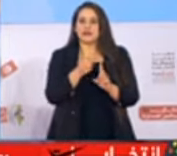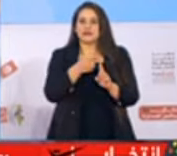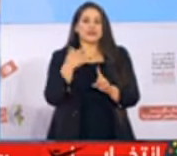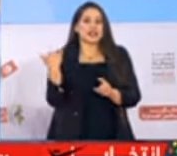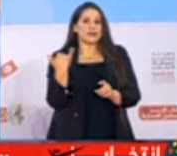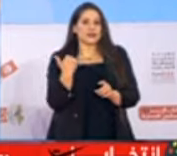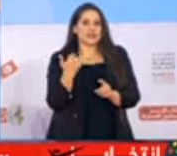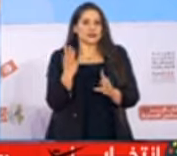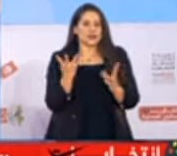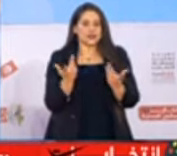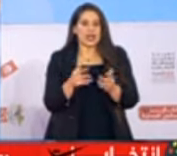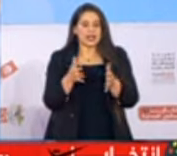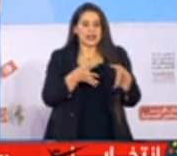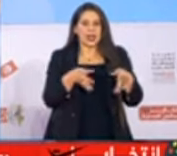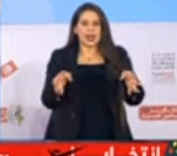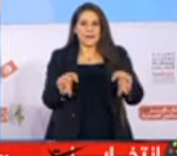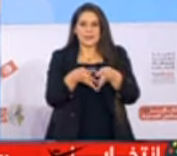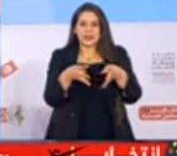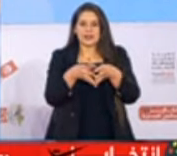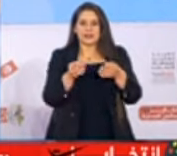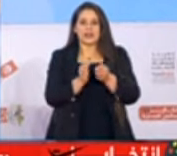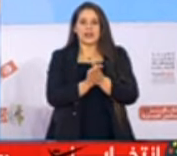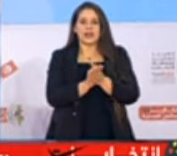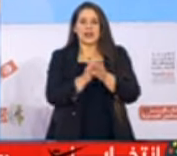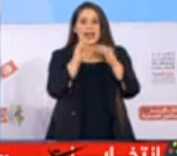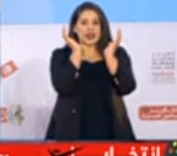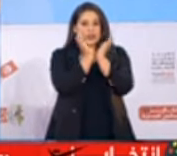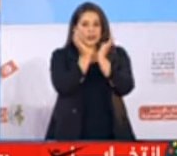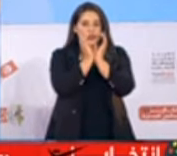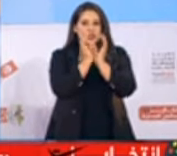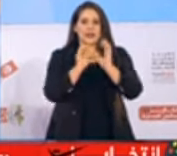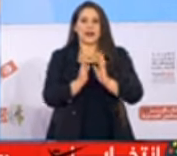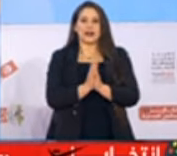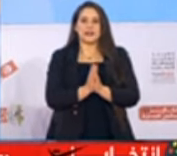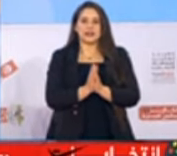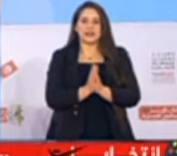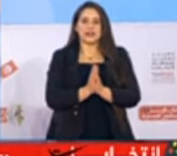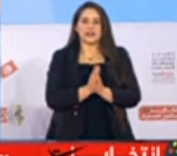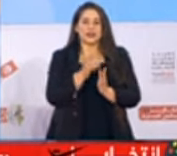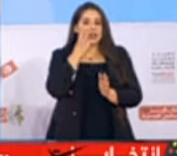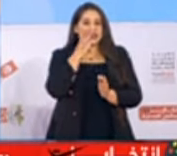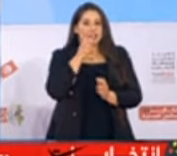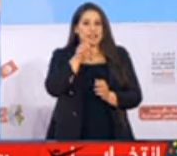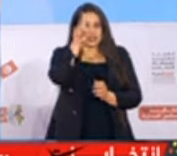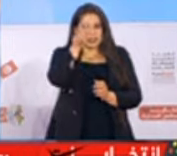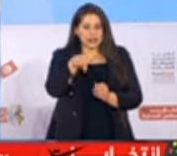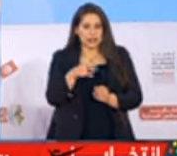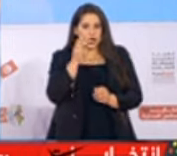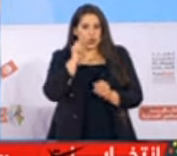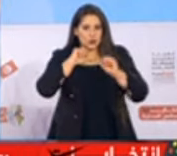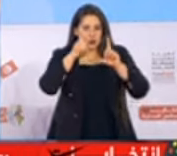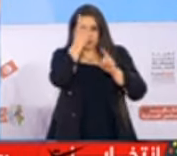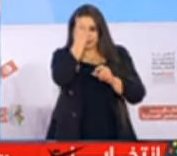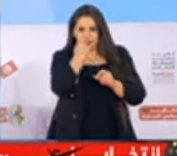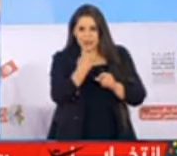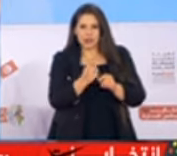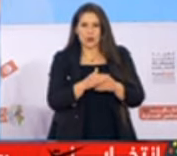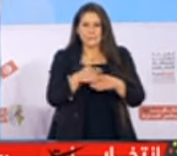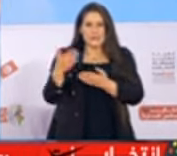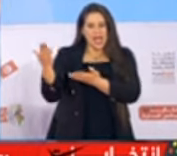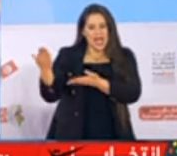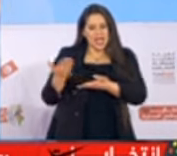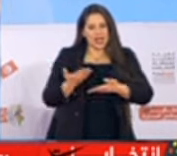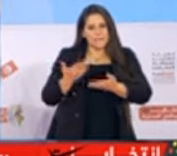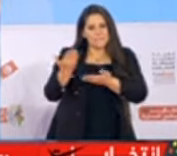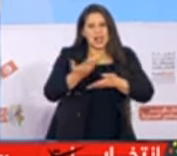المتدخلين كذلك المجتمع المدني، لانه فعلا حسب ما ريت اليوم اللي الاقبال ربما نعتبره محدود لكن